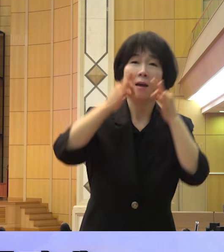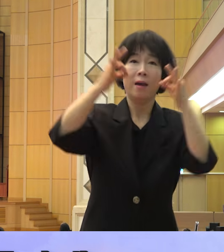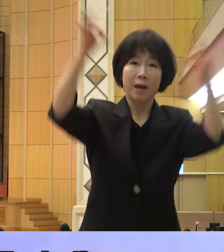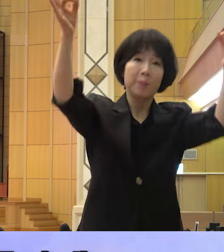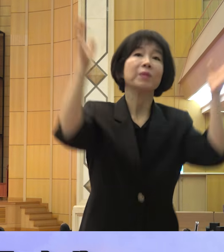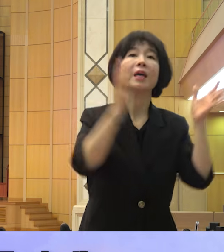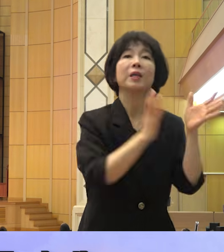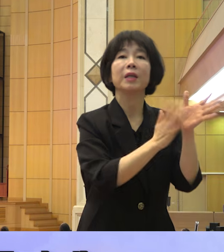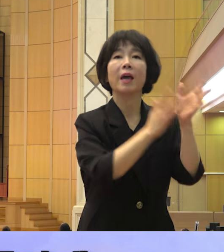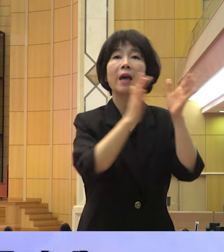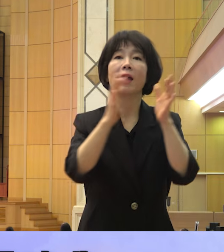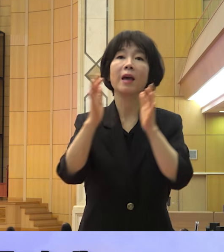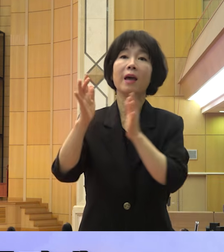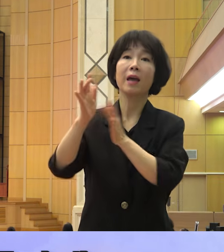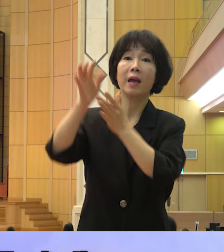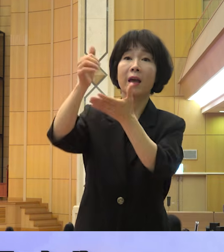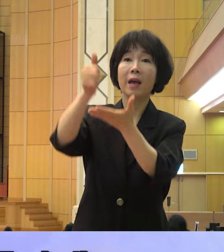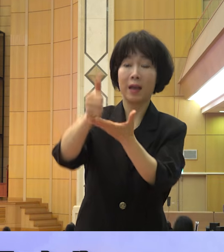부르네.